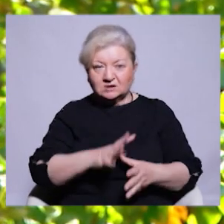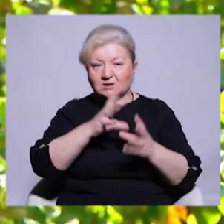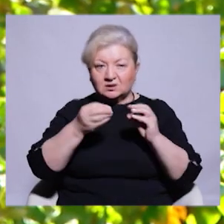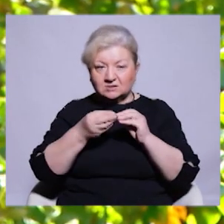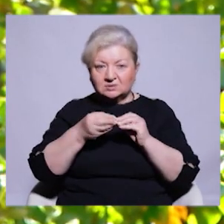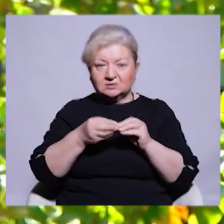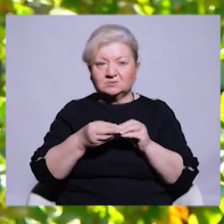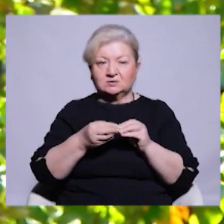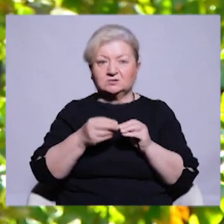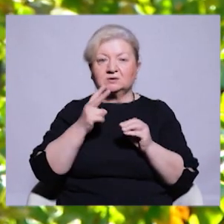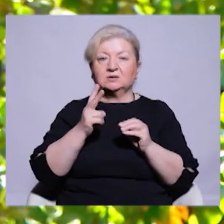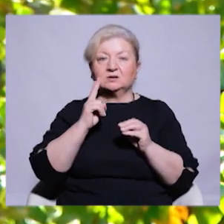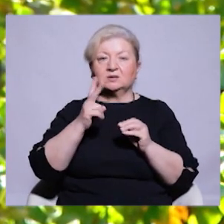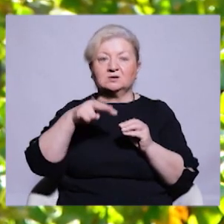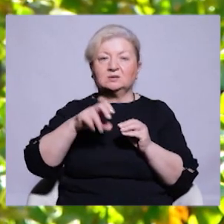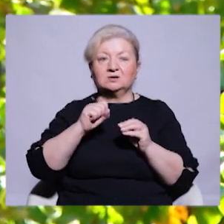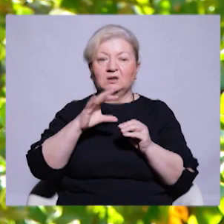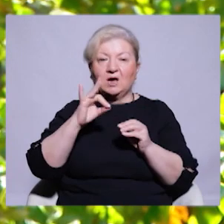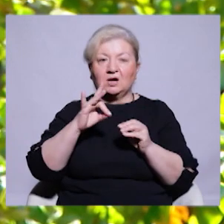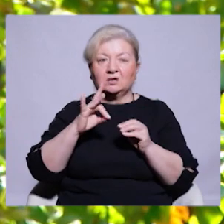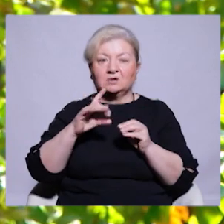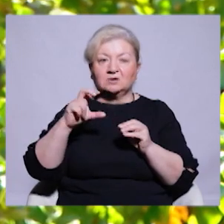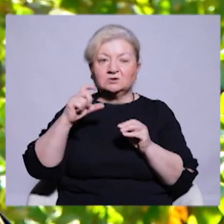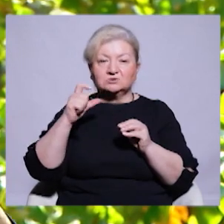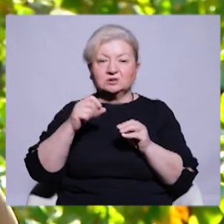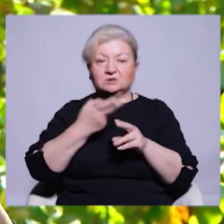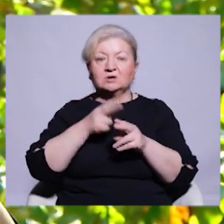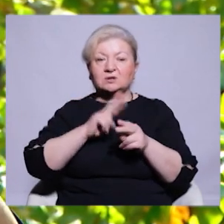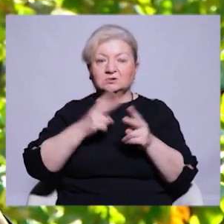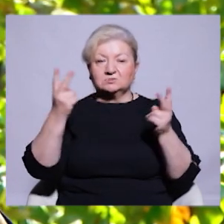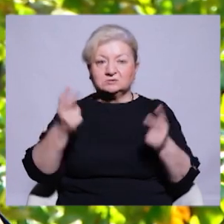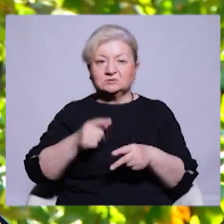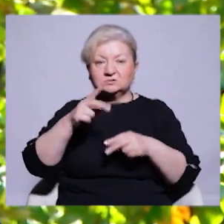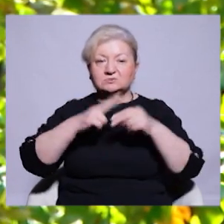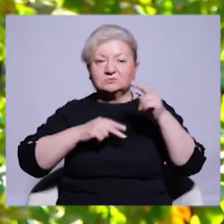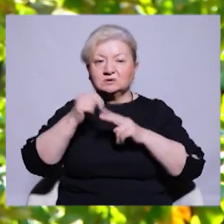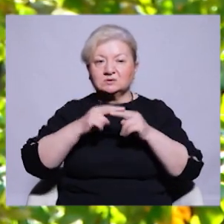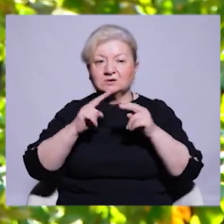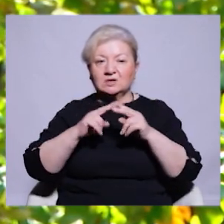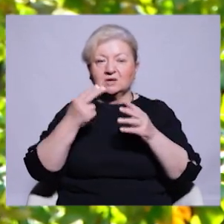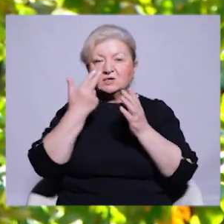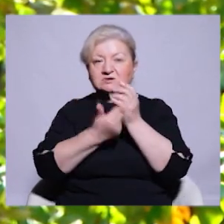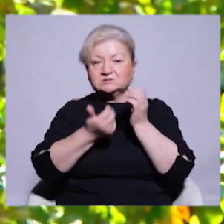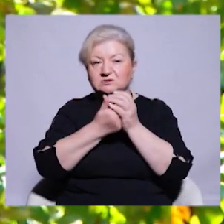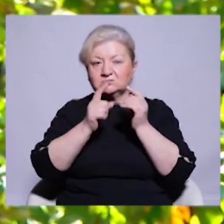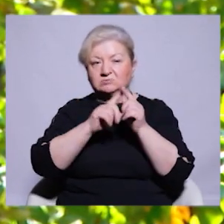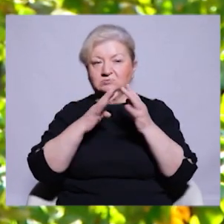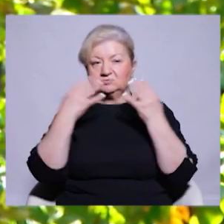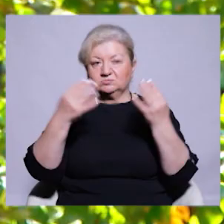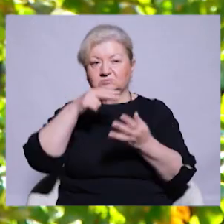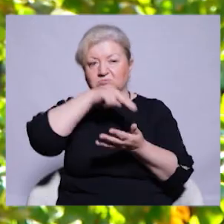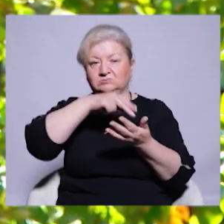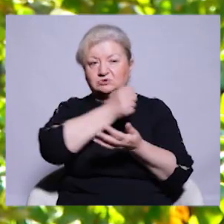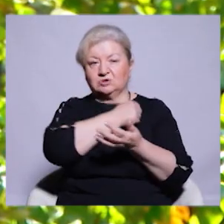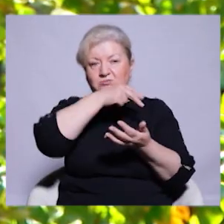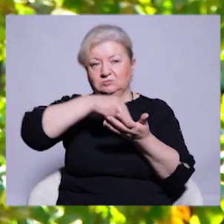ეს კლარჯეთის ტერიტორია. ამიტომაც აქ საჭირო გახადა, რომ აეშენებინა ის ციხეები, სადაც იდგებოდა გარნიზონები,